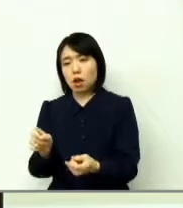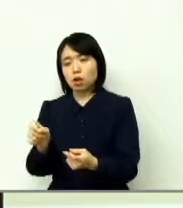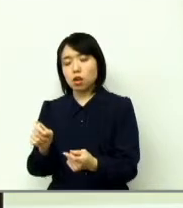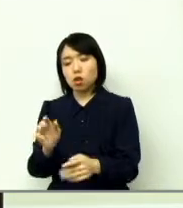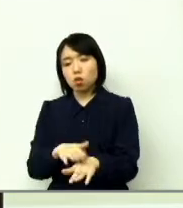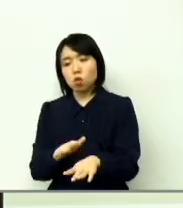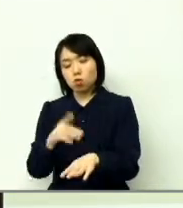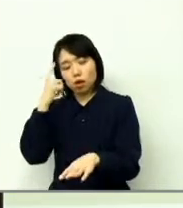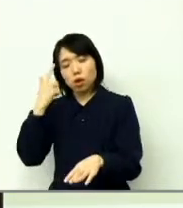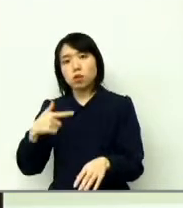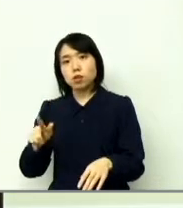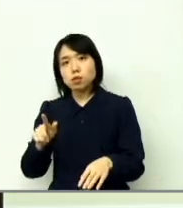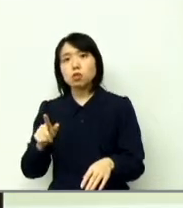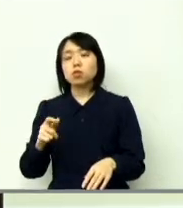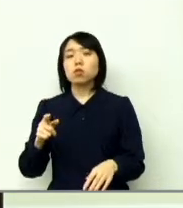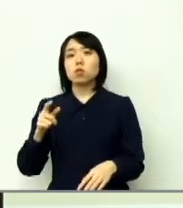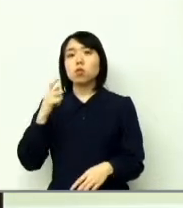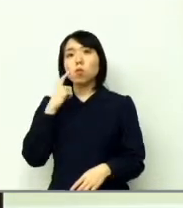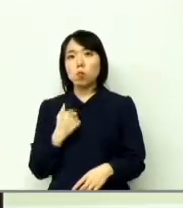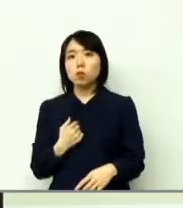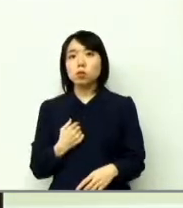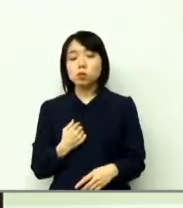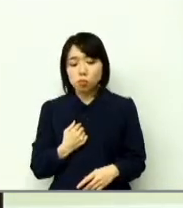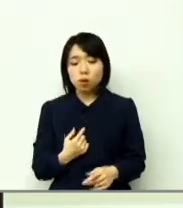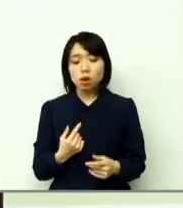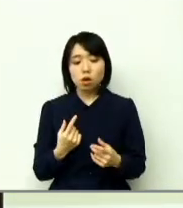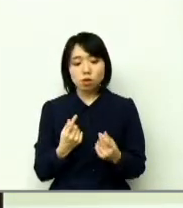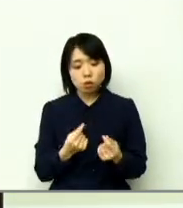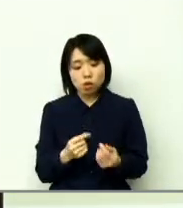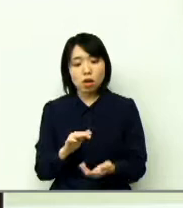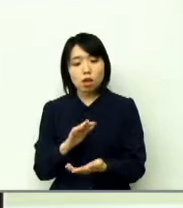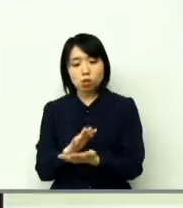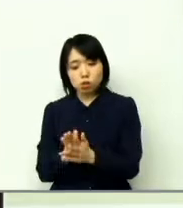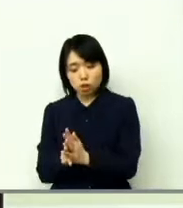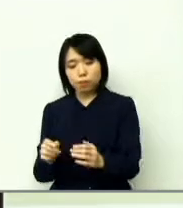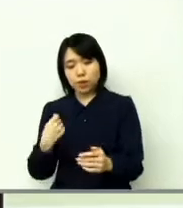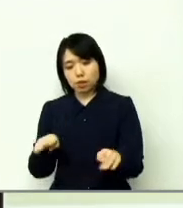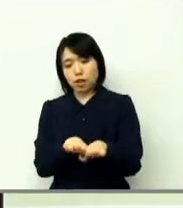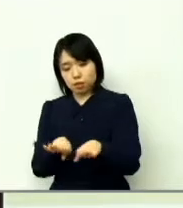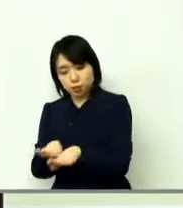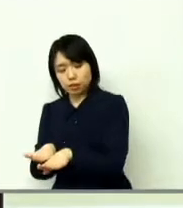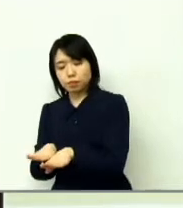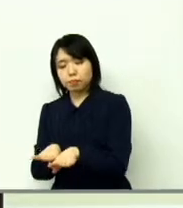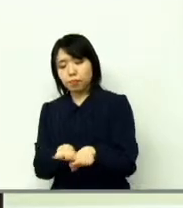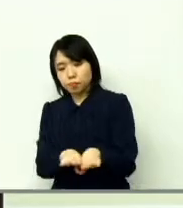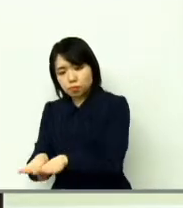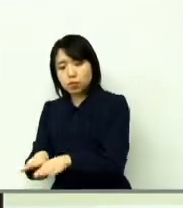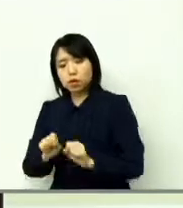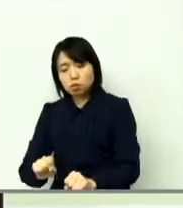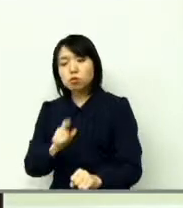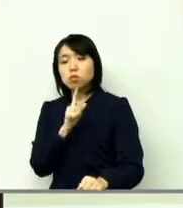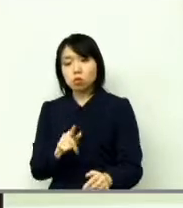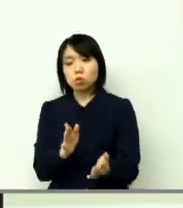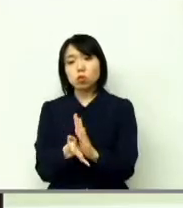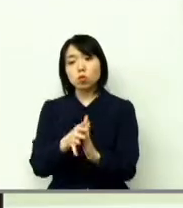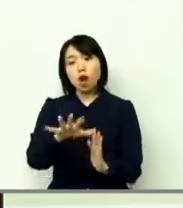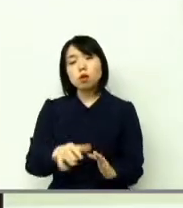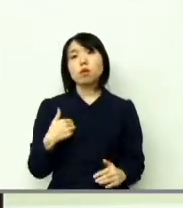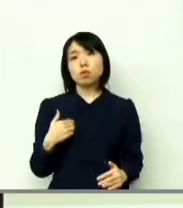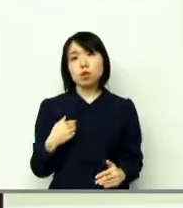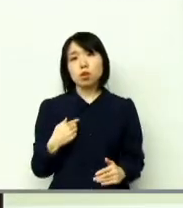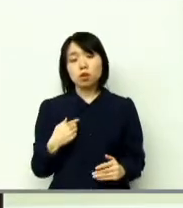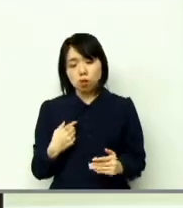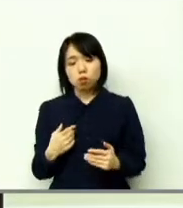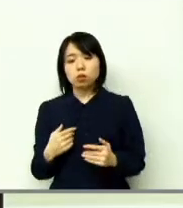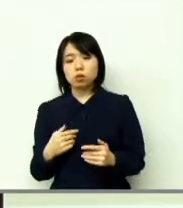通りでやるという幼稚園も当然これはあっていいと思いますし、またあるべきだと思いますし、またそうではなくて少しそうい